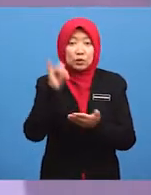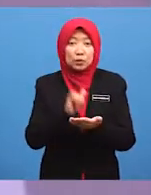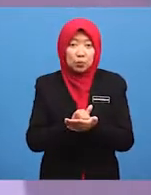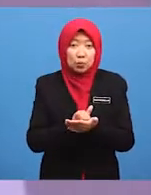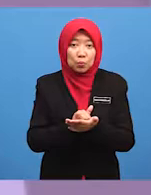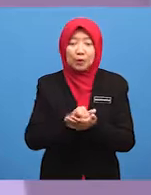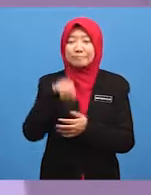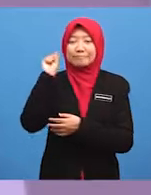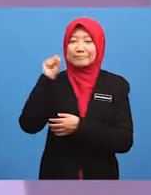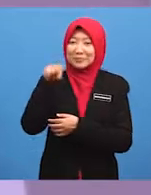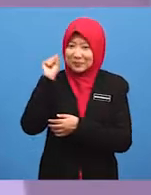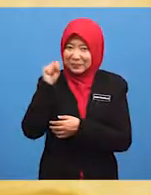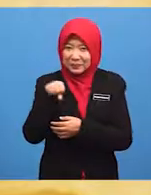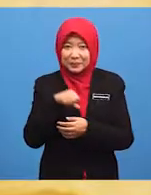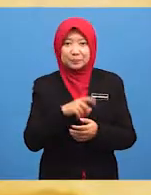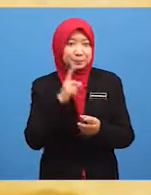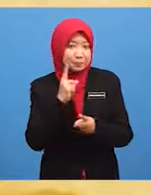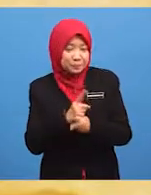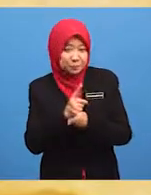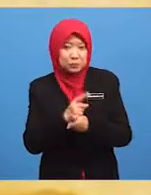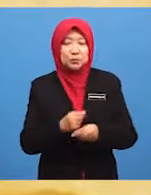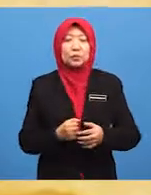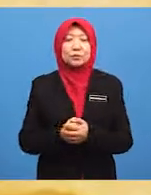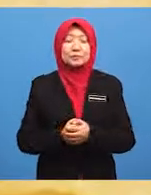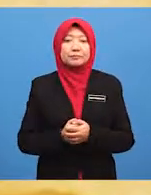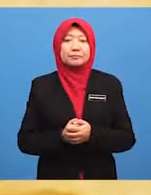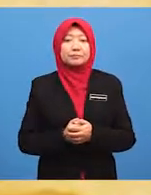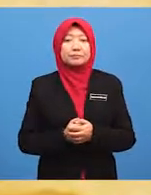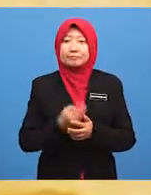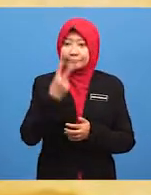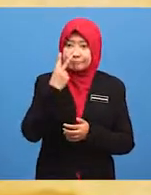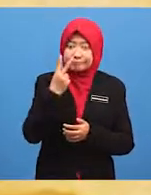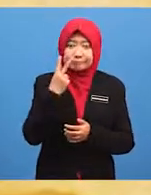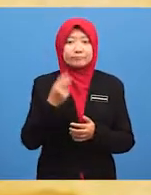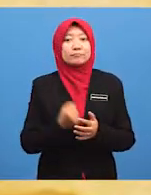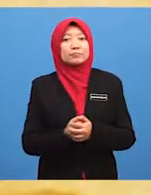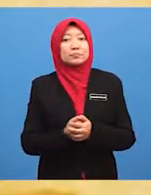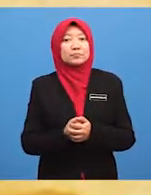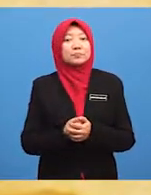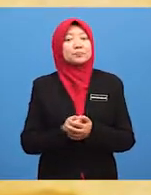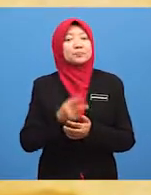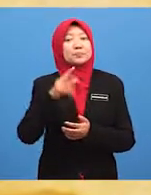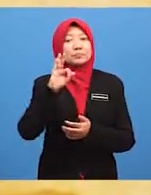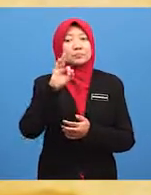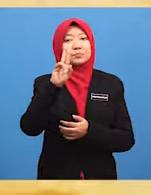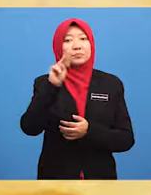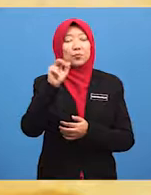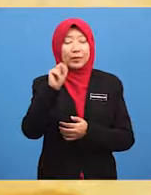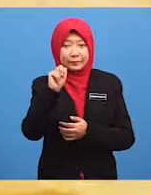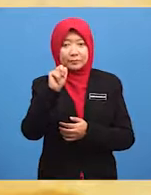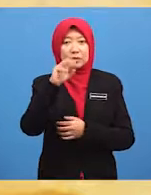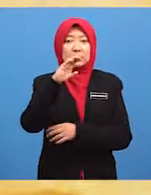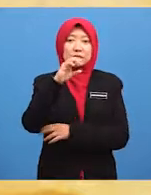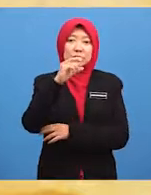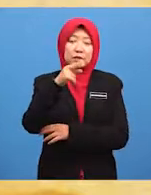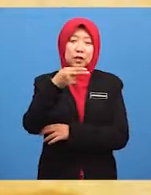Ya, tepat sekali. Kerajaan alam Melayu terdiri daripada Kerajaan Funan,